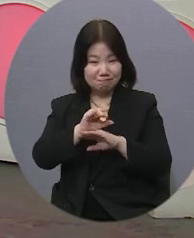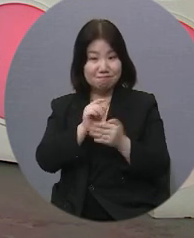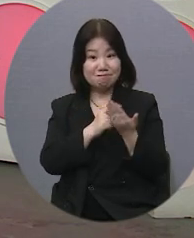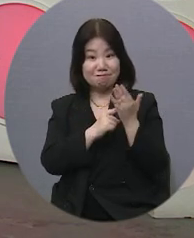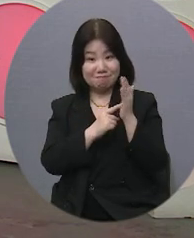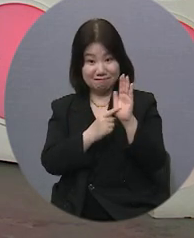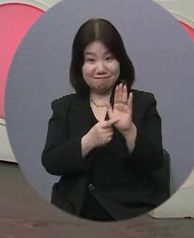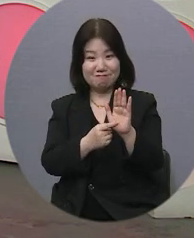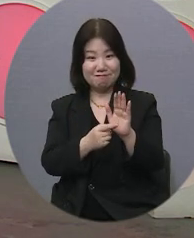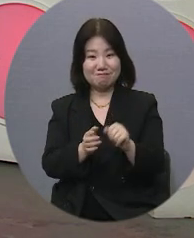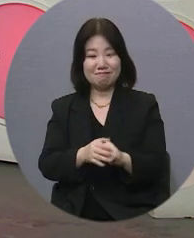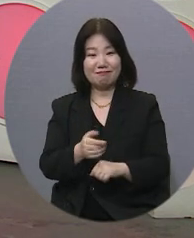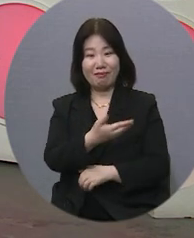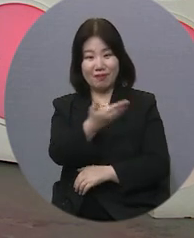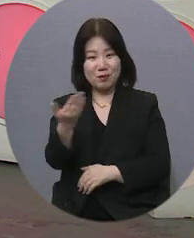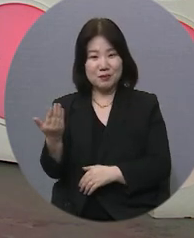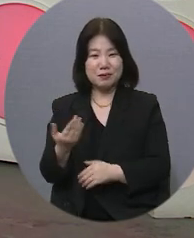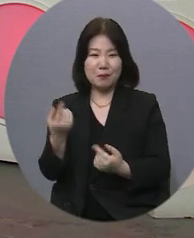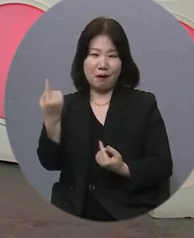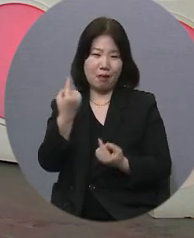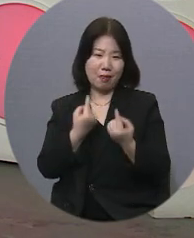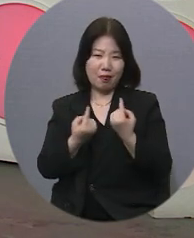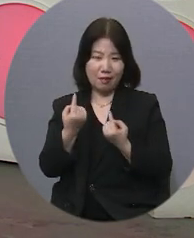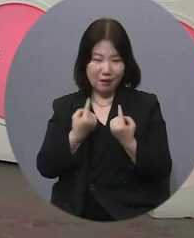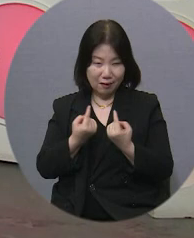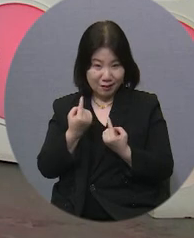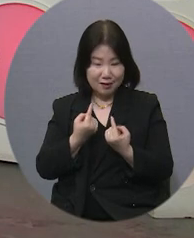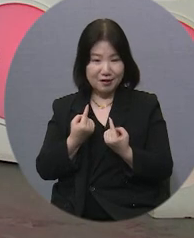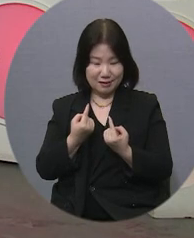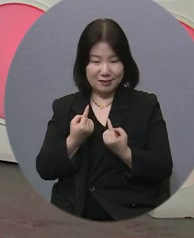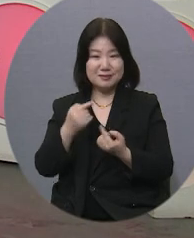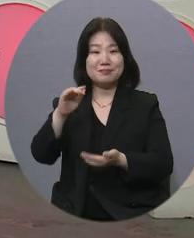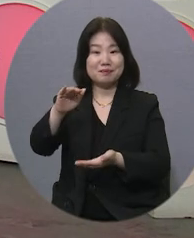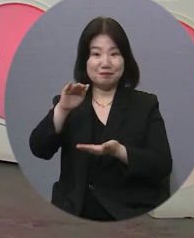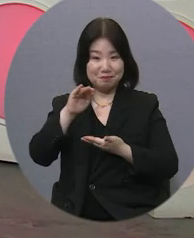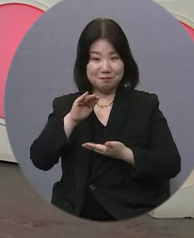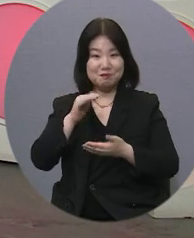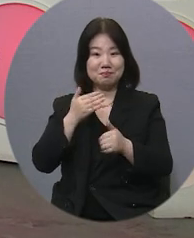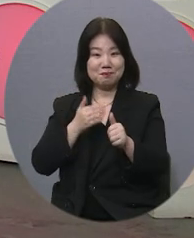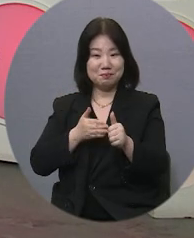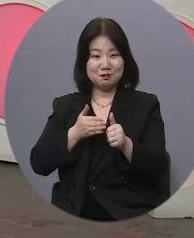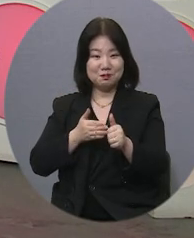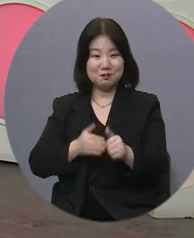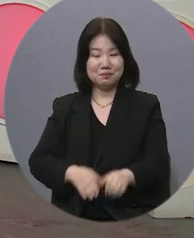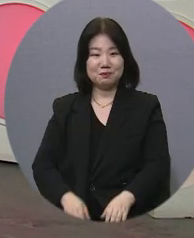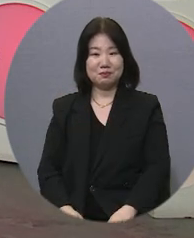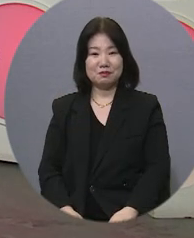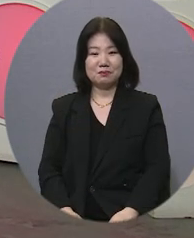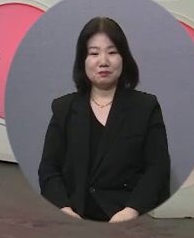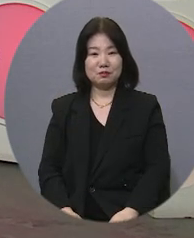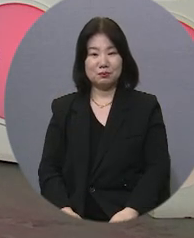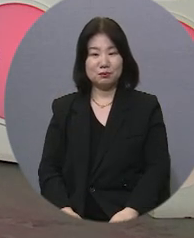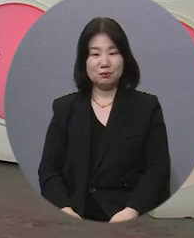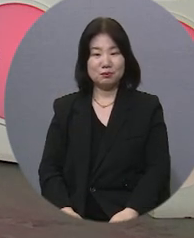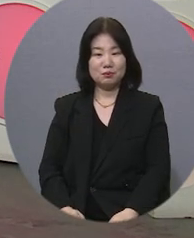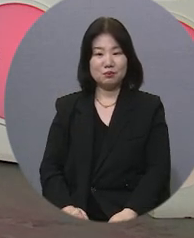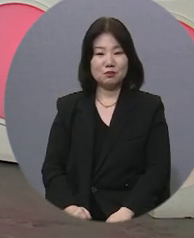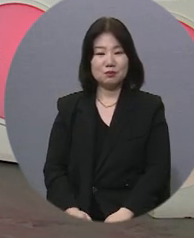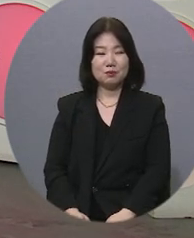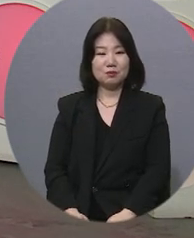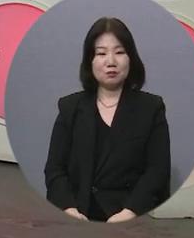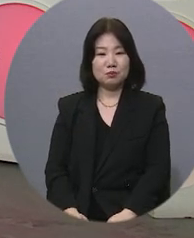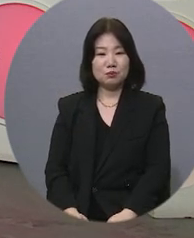이렇게 전해드리니까요. 많은 분들 또 우리 나도 말도 마시다 감동사연 코너 많은 분들 참여 기다리고 있겠습니다. 네.